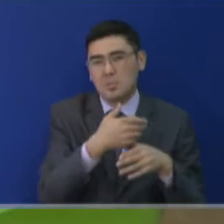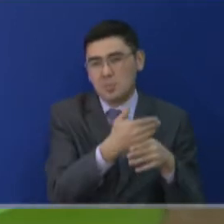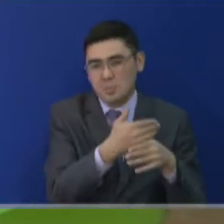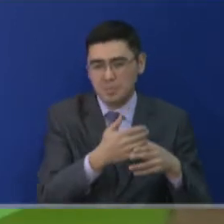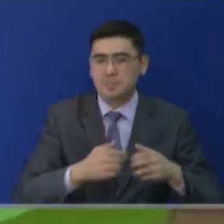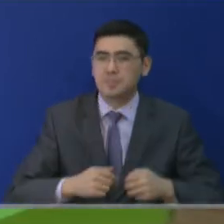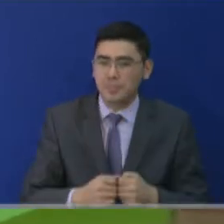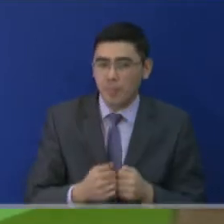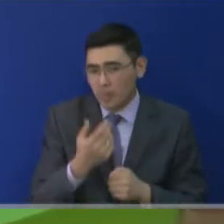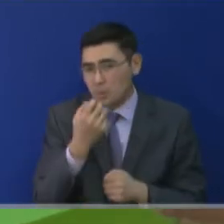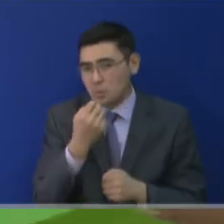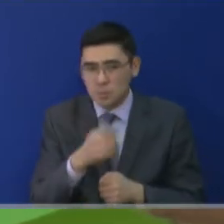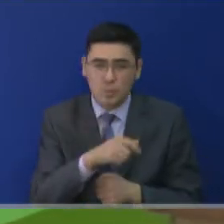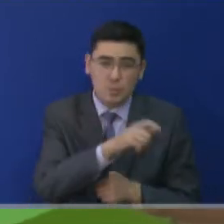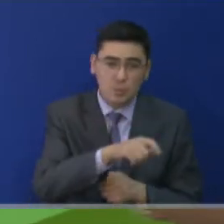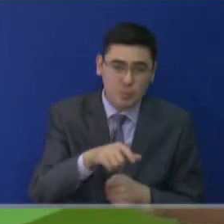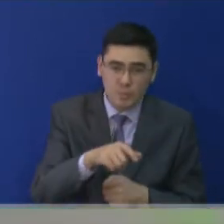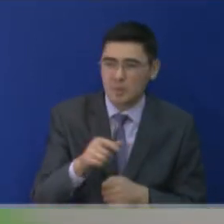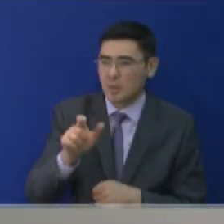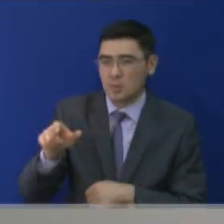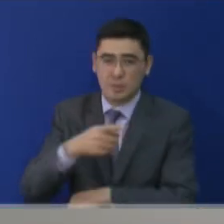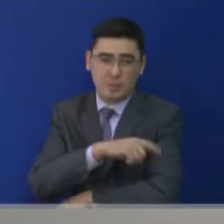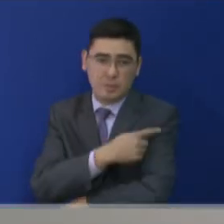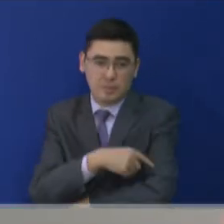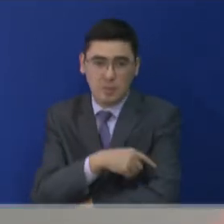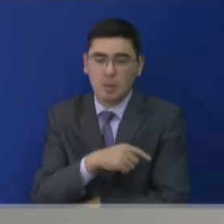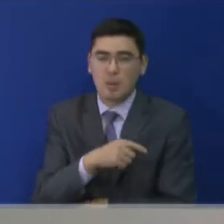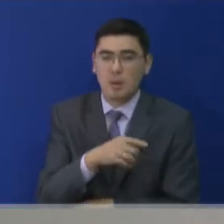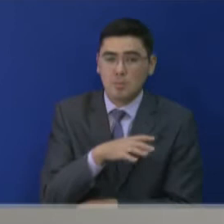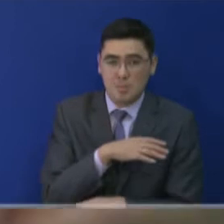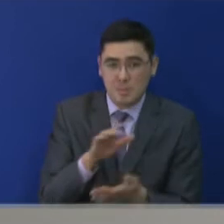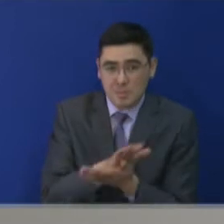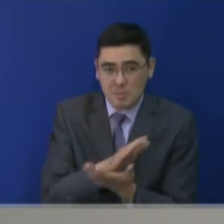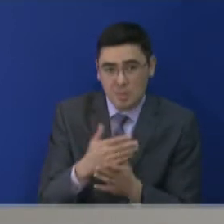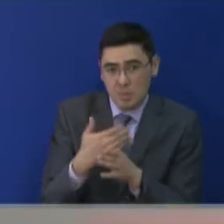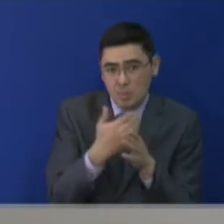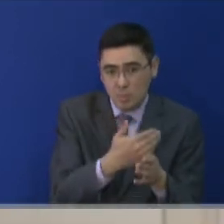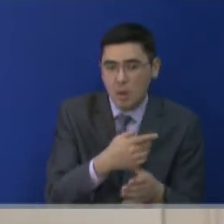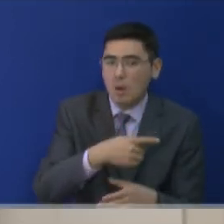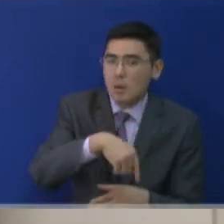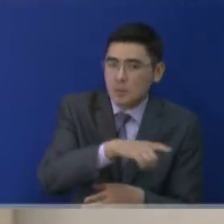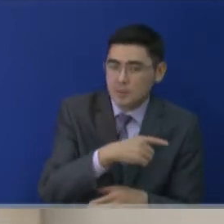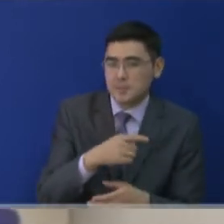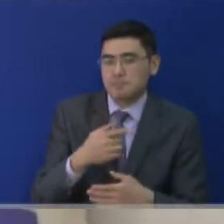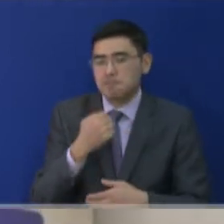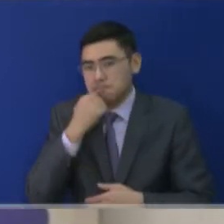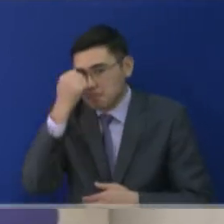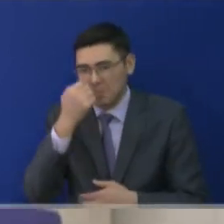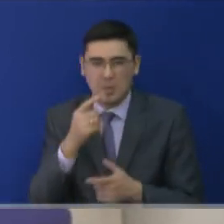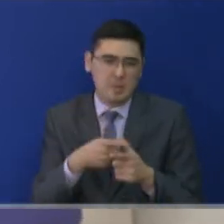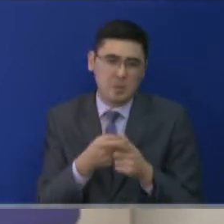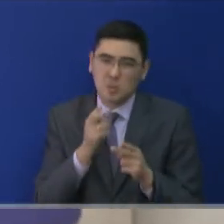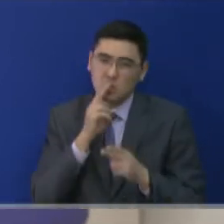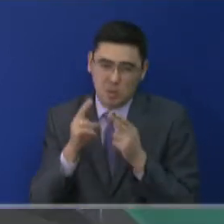Сондай-ақ қосымша арқылы пациенттер дәрігерлерге ризашылықтарын білдіріп, шағымдарын немесе ұсыныстарын қалдыра алады. Сонымен